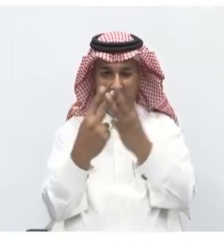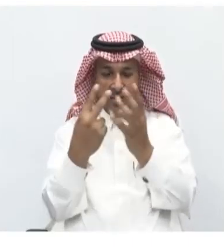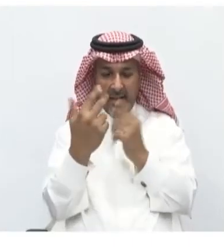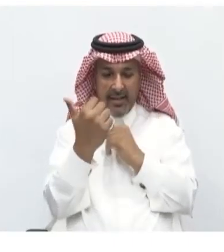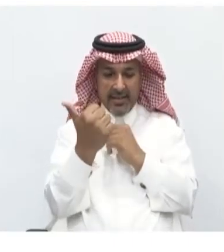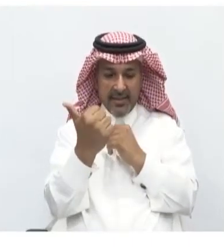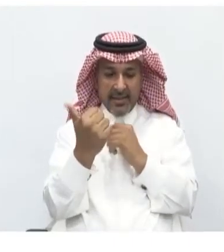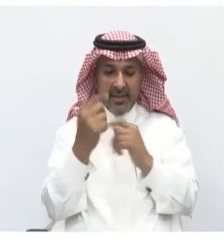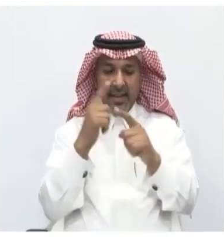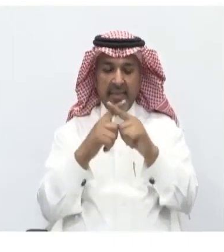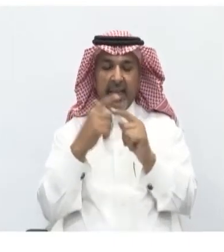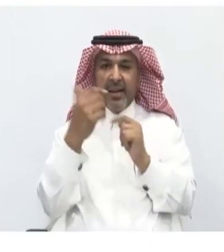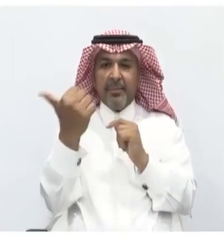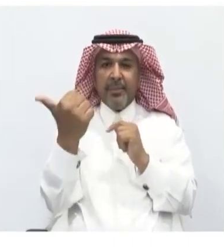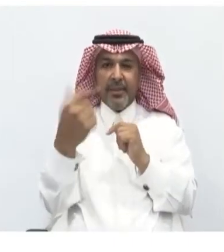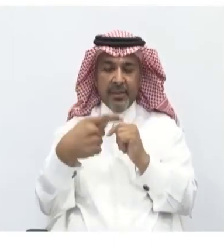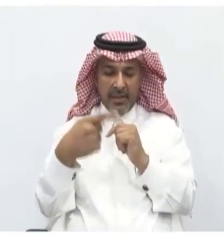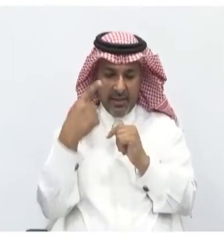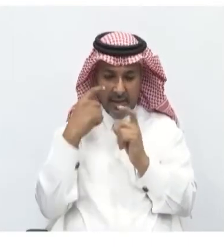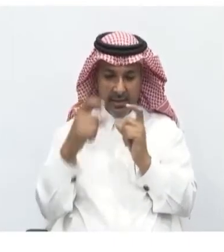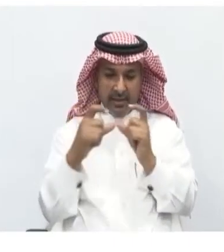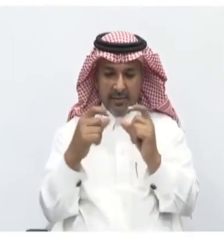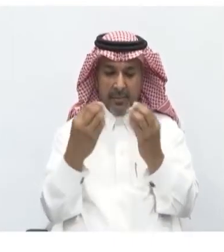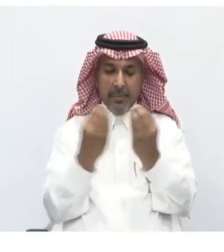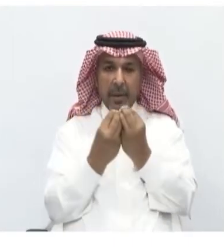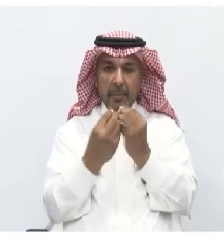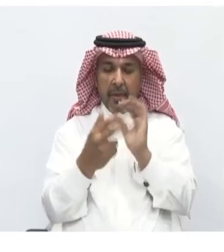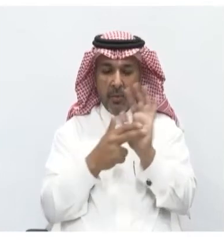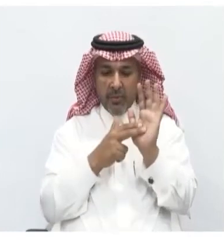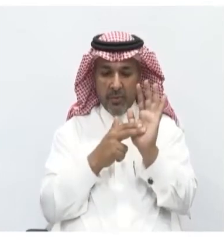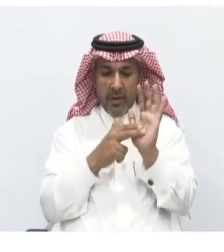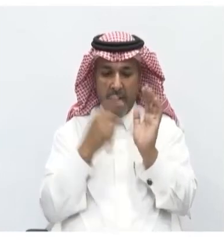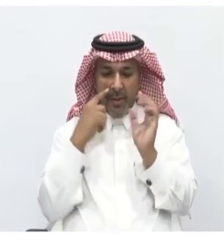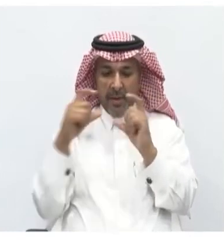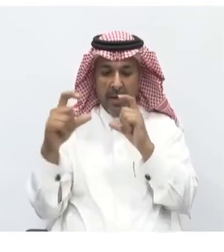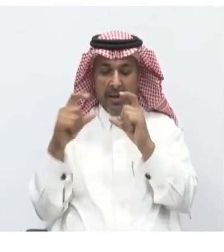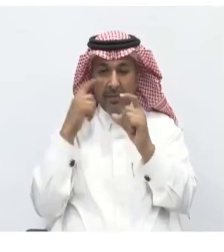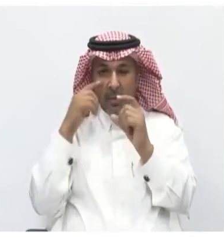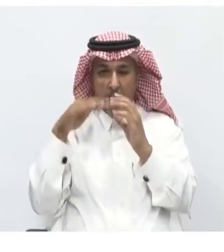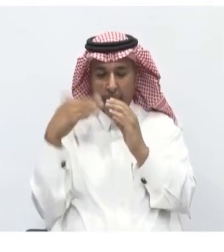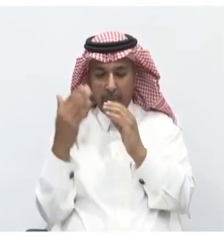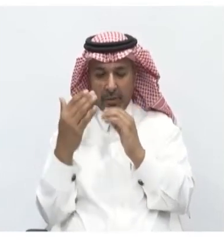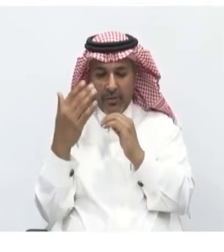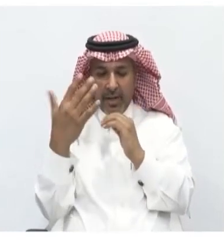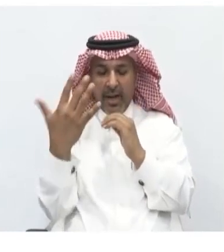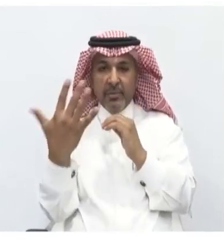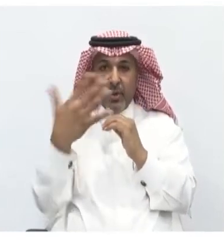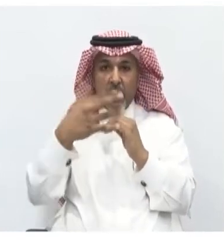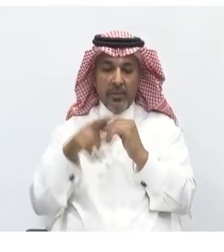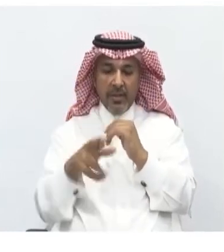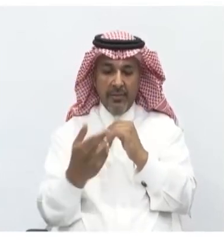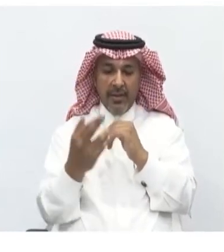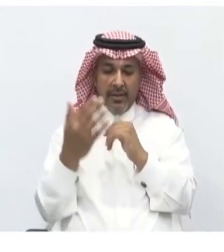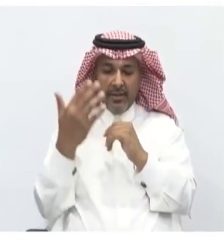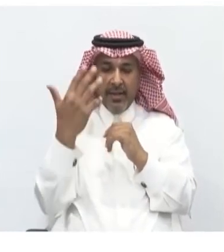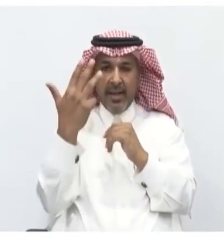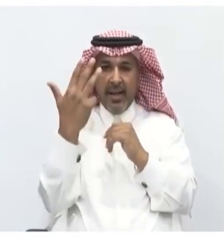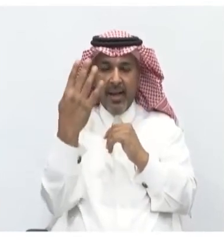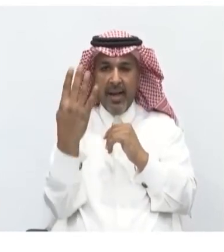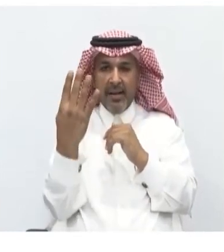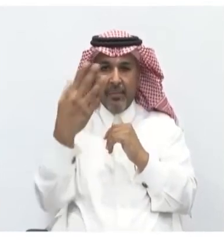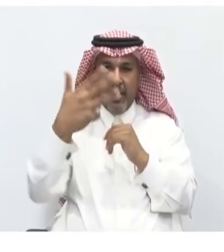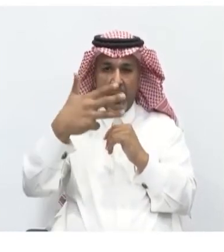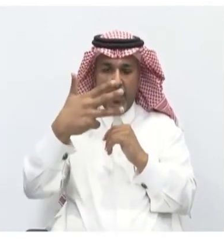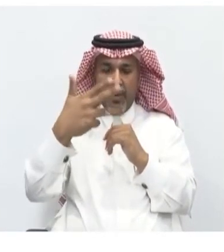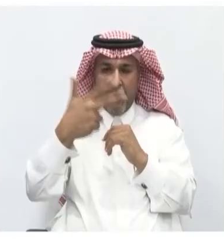55.84 هنا الاكسجين اثنين في الثلاثه يساوي السته السته في 16